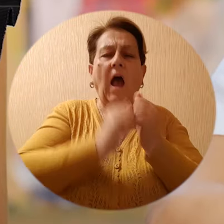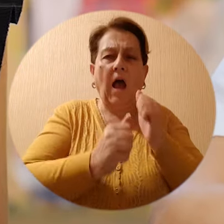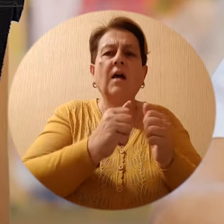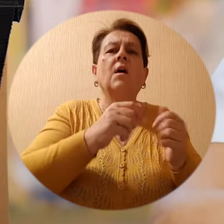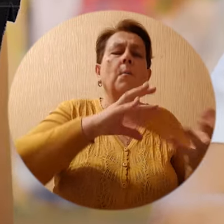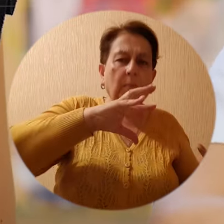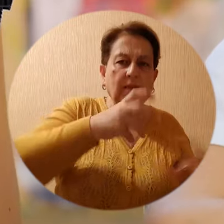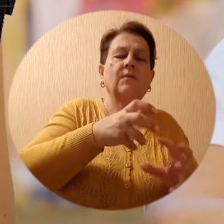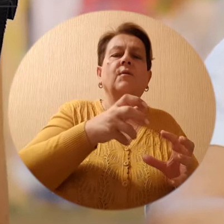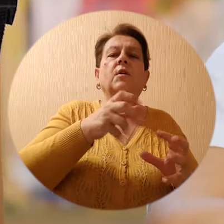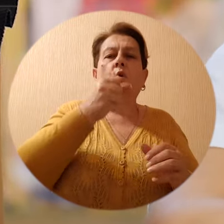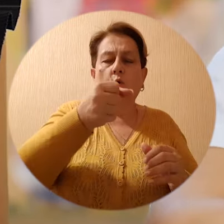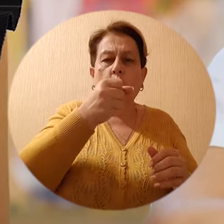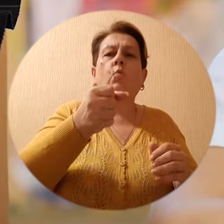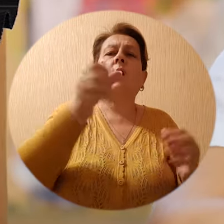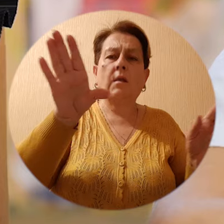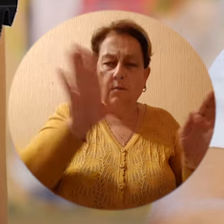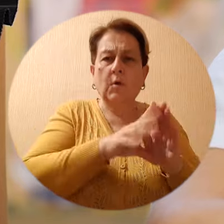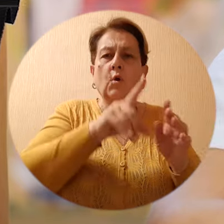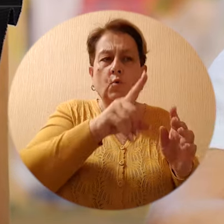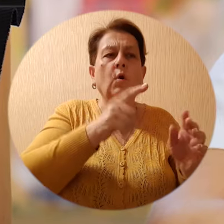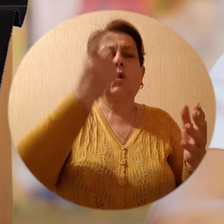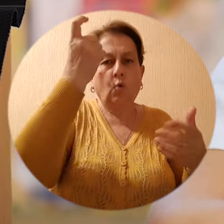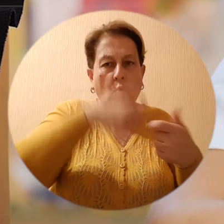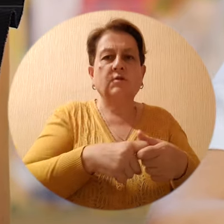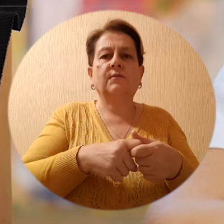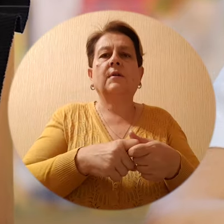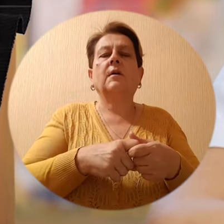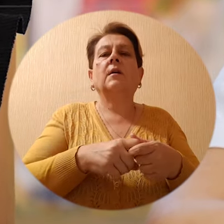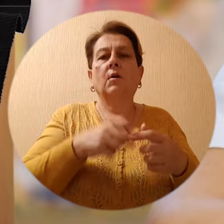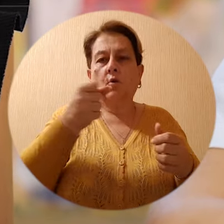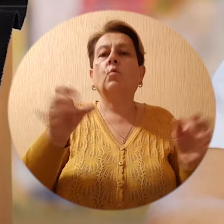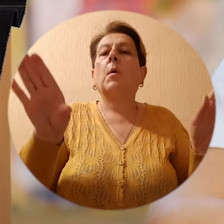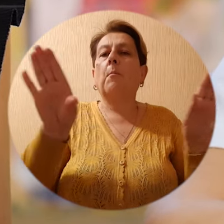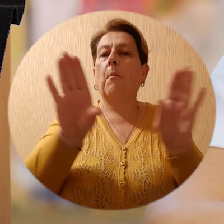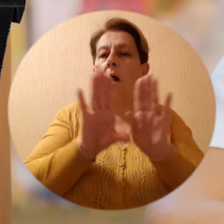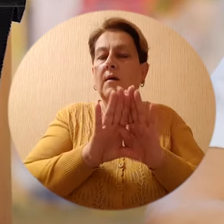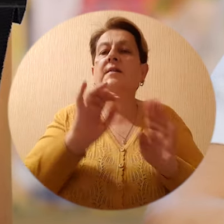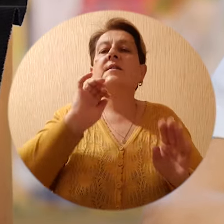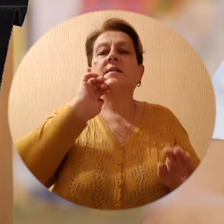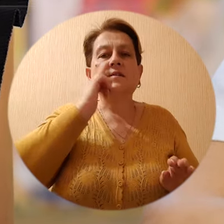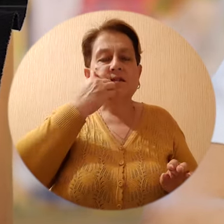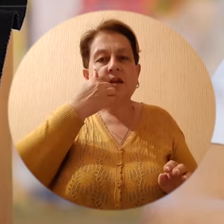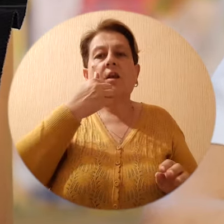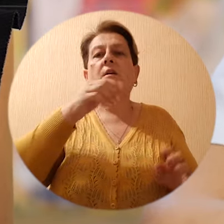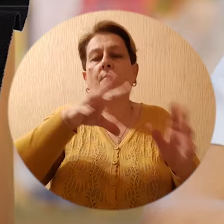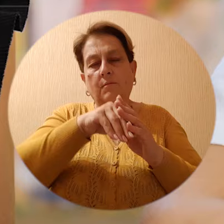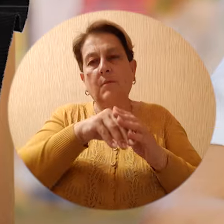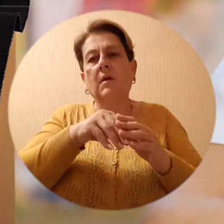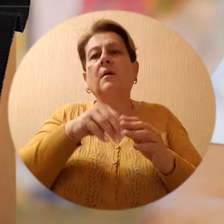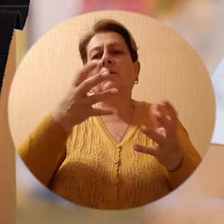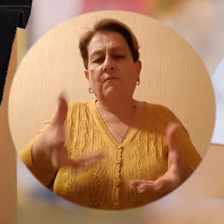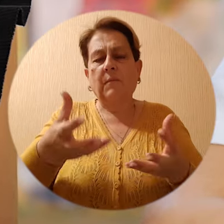Գորշ քար, պտտվիր, դուր, այ դուր, դու էլ գոցիր»։ Դուրը փակվեց, ծերունին կողովի